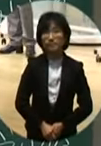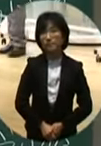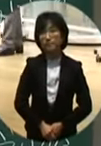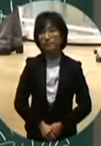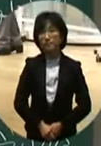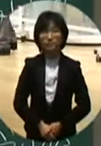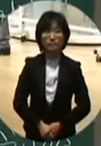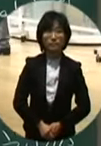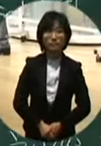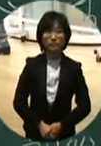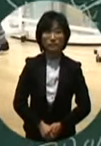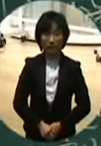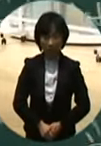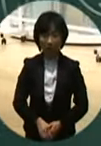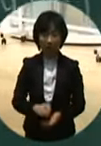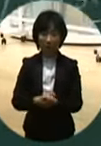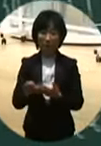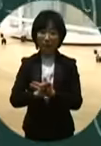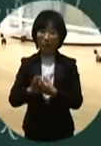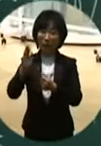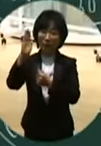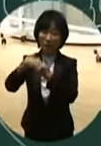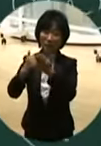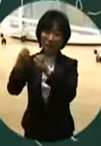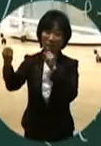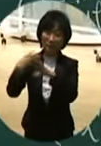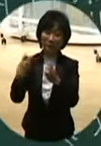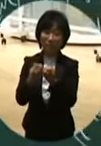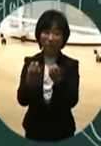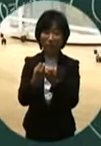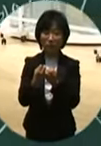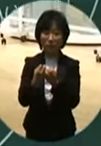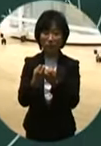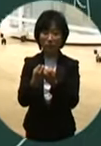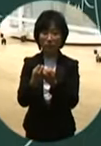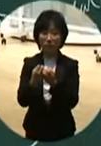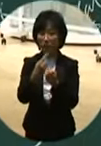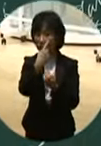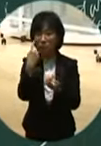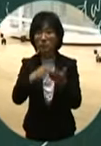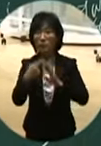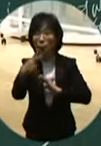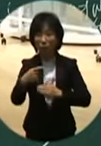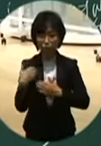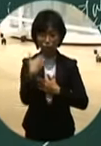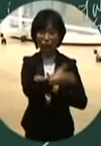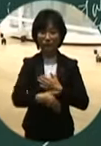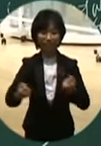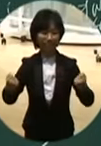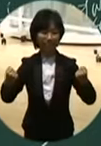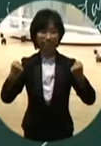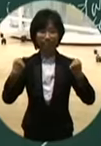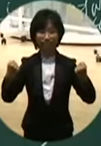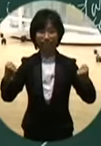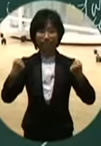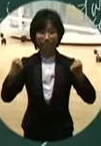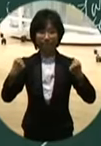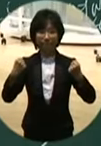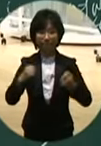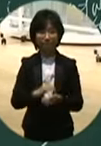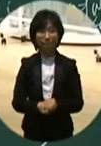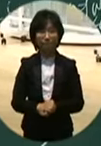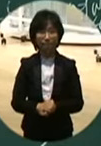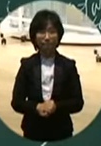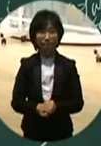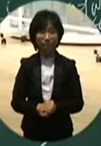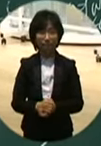Where? Here. 육신에 옵니다. First physically. 그리고 가는 곳마다 이게 문화치유의 역사를 나요. And then wherever you go, this cultural healing will take